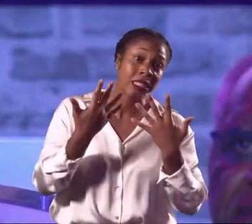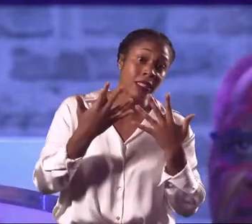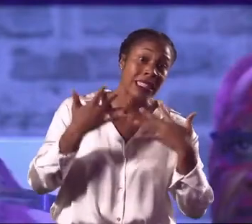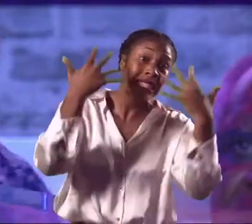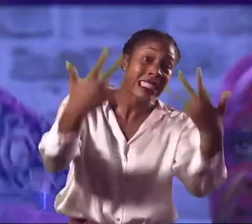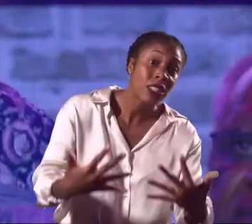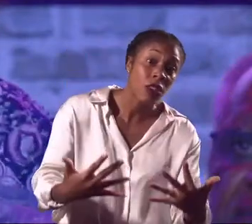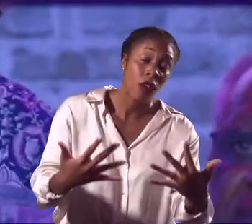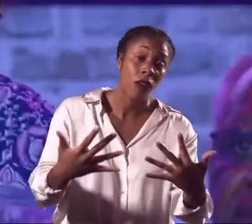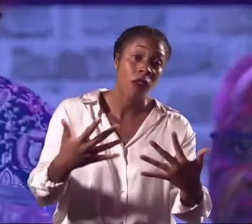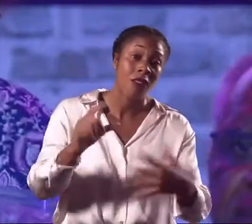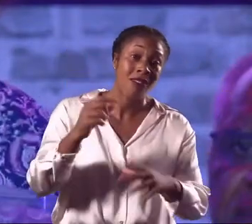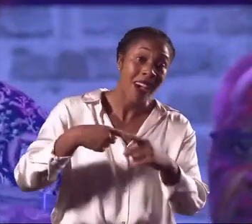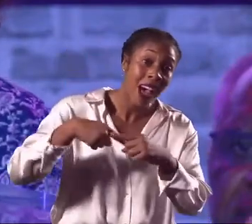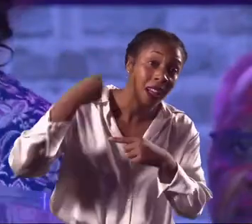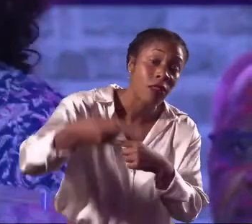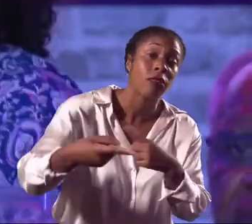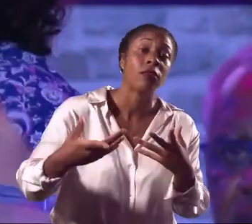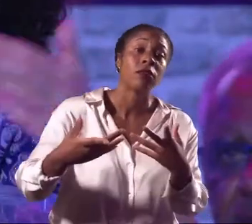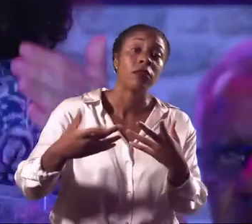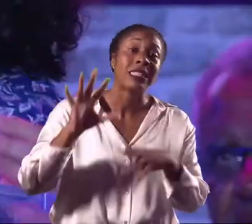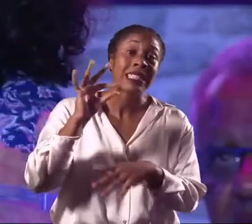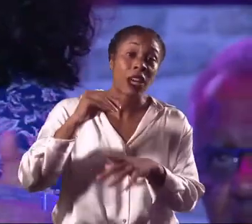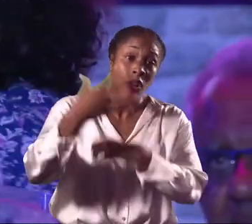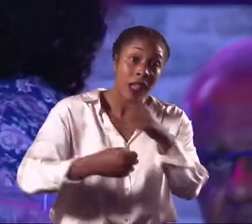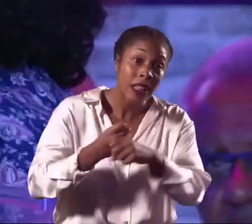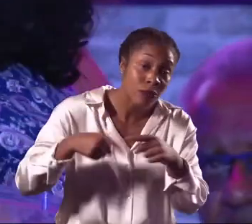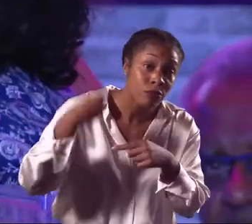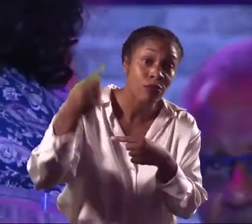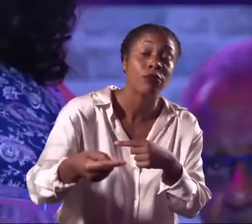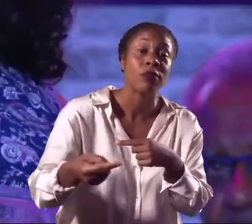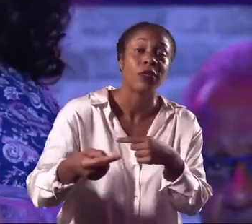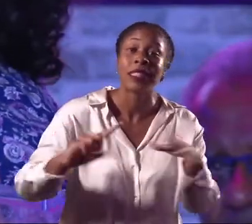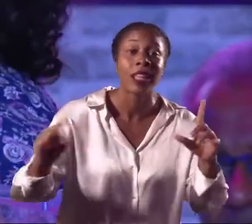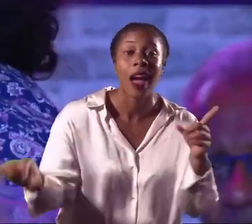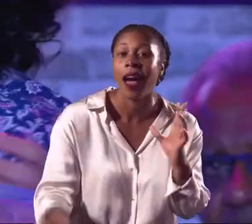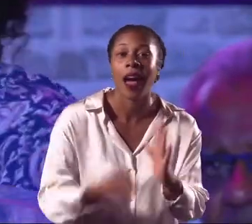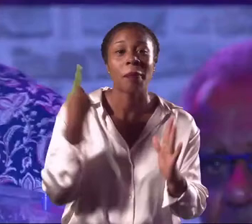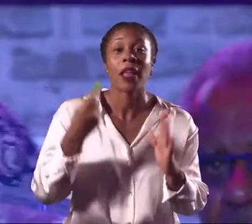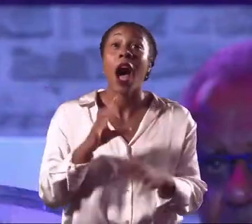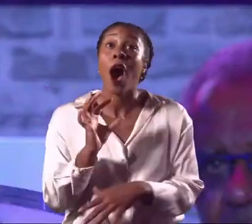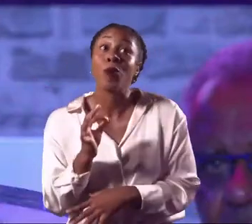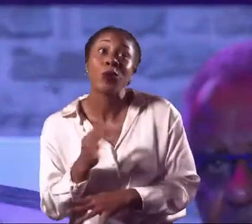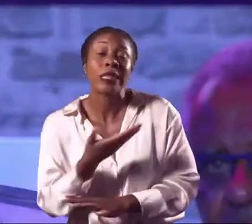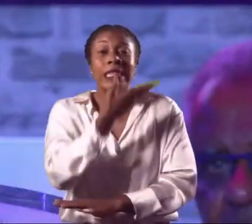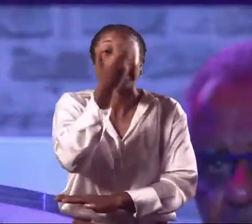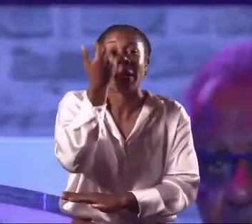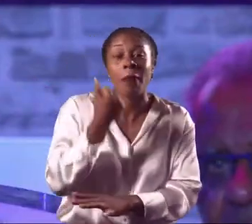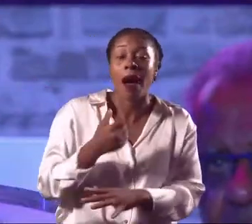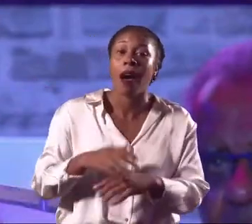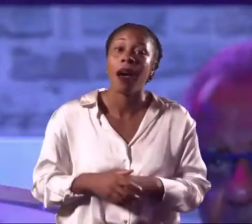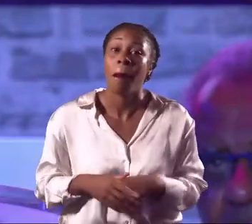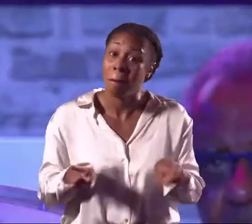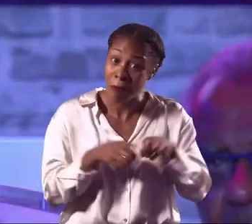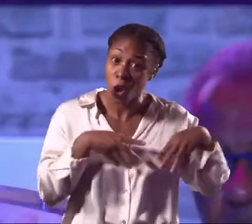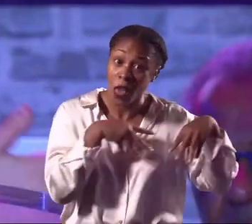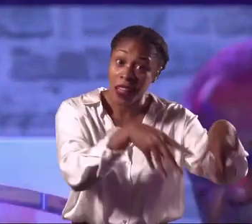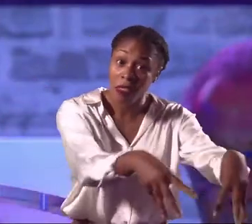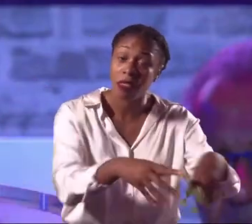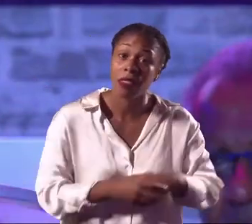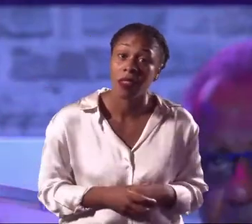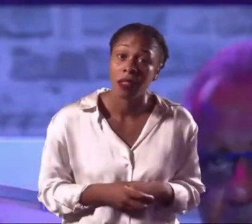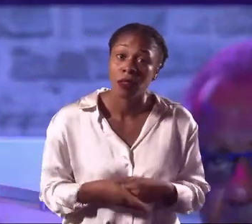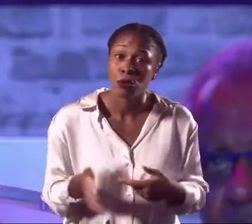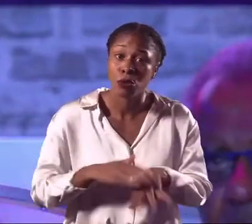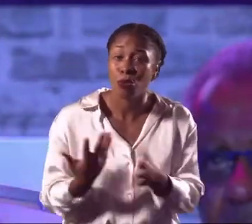il va se passer exactement la même chose ? On va dire « Ah oui, on ne savait pas », comme ils ont fait pour le chlordécone, alors qu'ils savaient